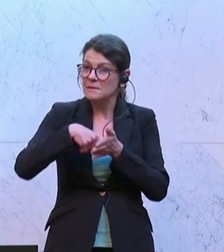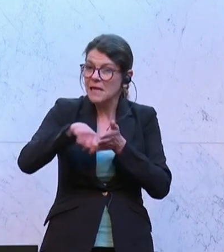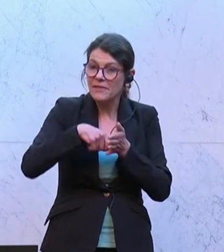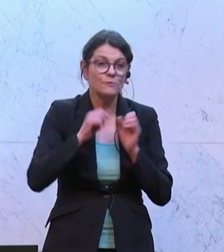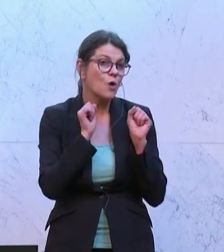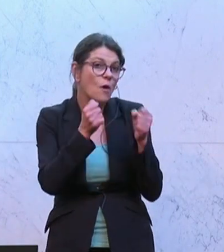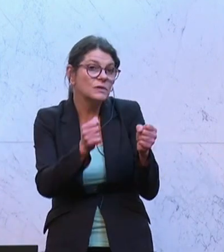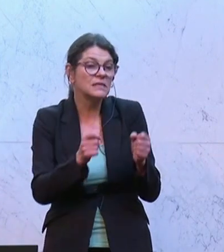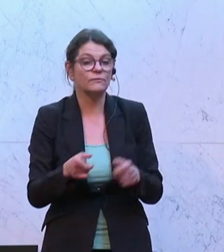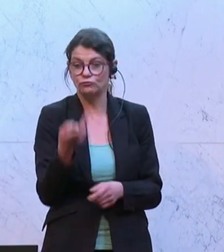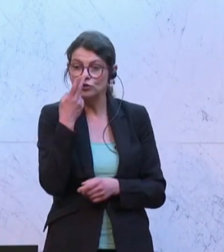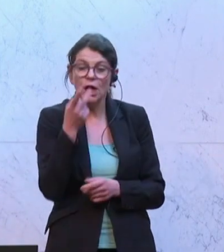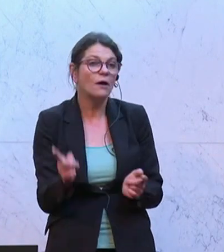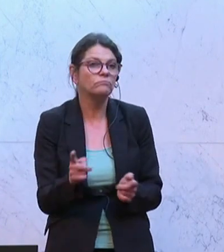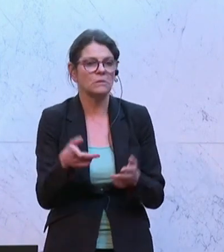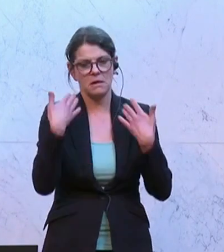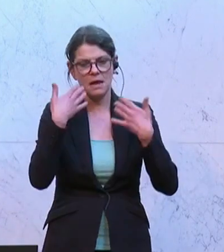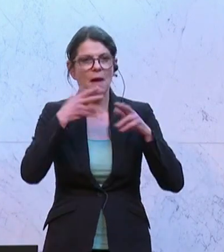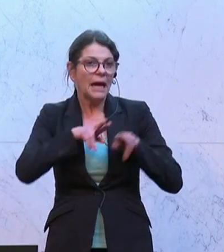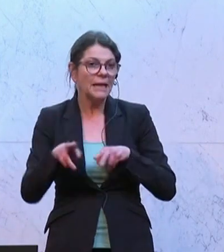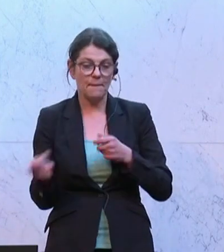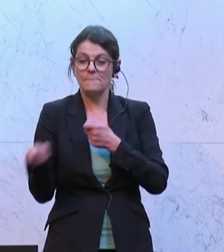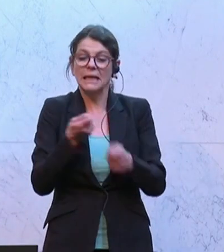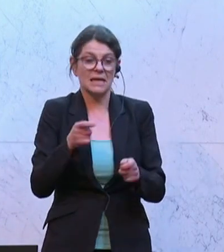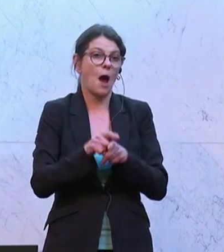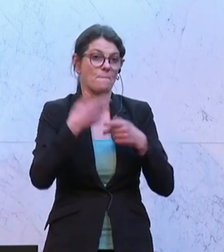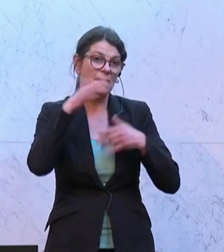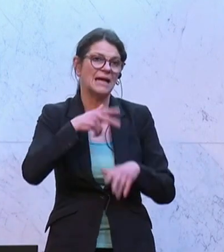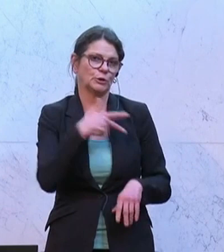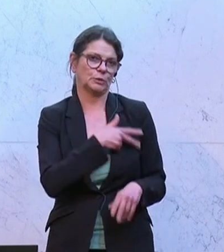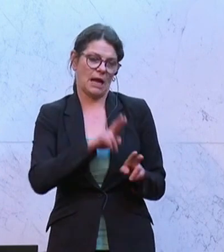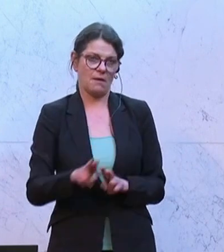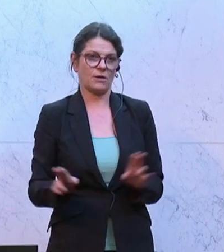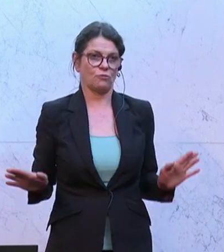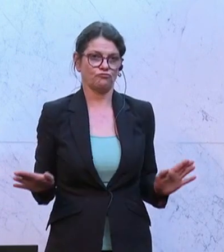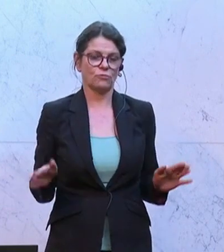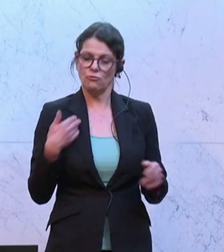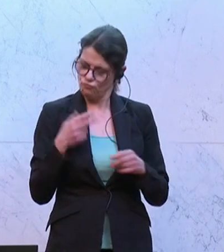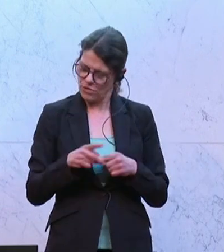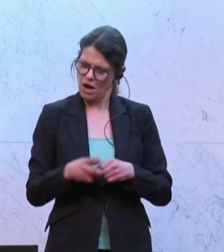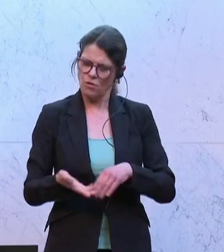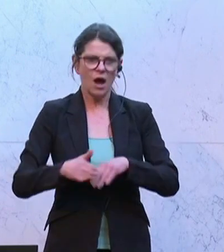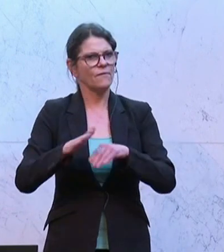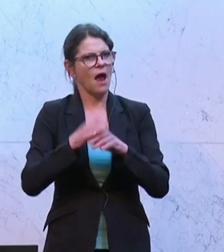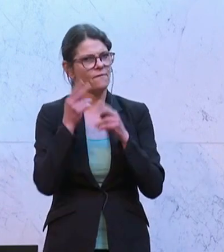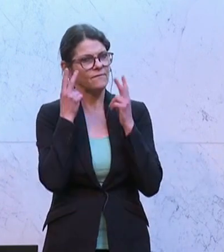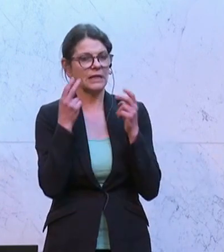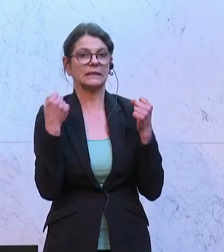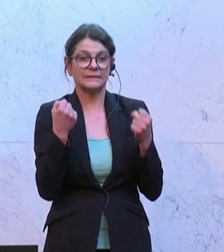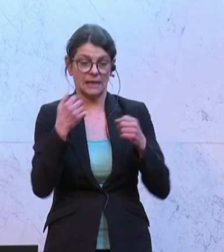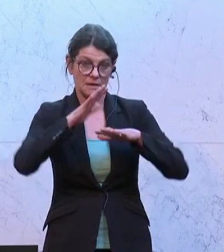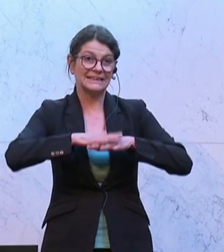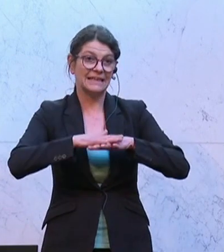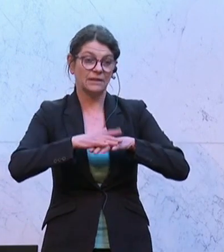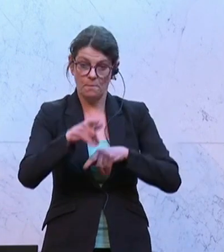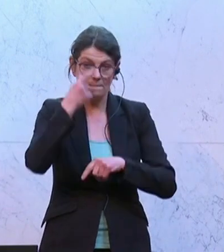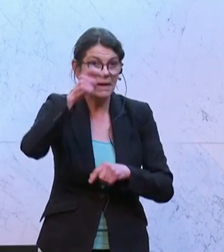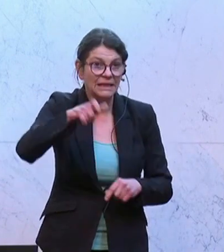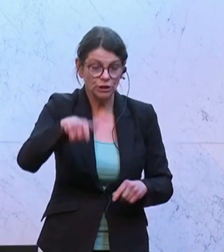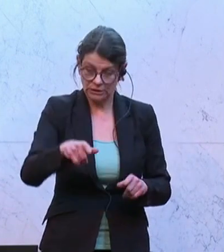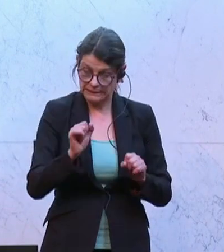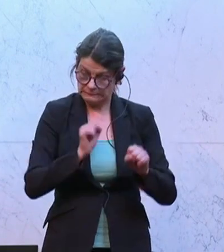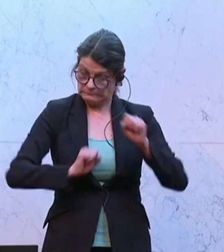mehr, Klimagerechtigkeit bringt auch mehr soziale Gerechtigkeit. Und wir verstärken auch ein ganz wichtiges Sicherheitsnetz, mit dem wir Menschen in